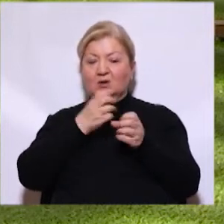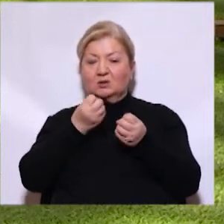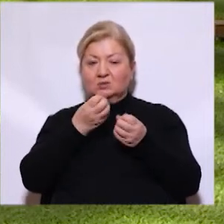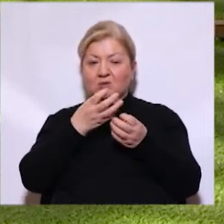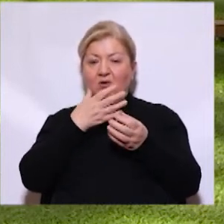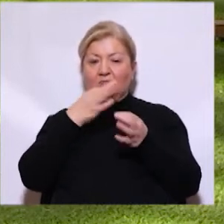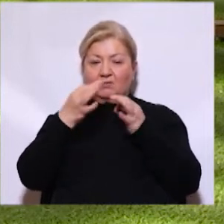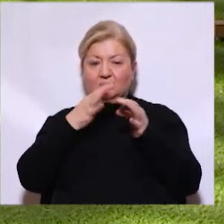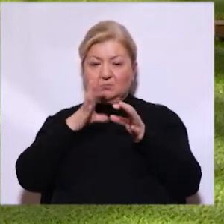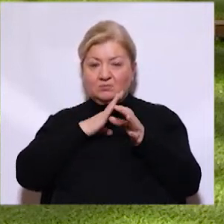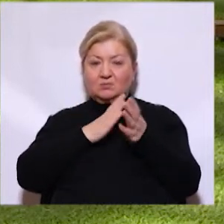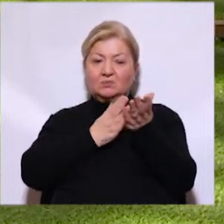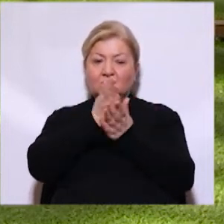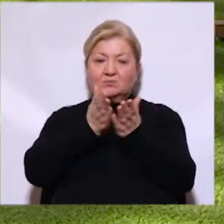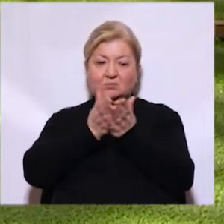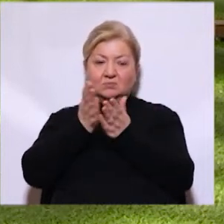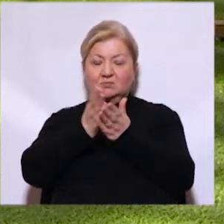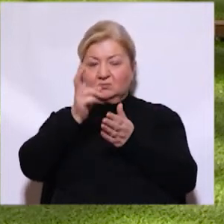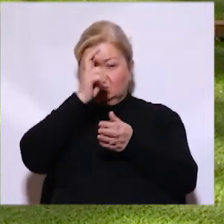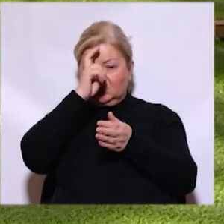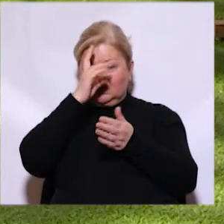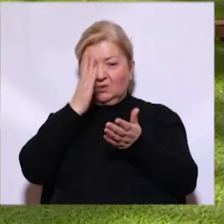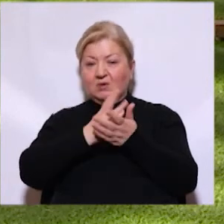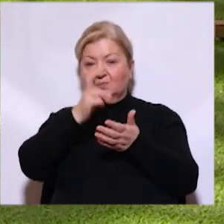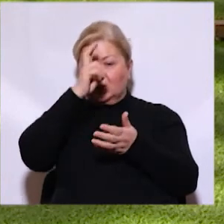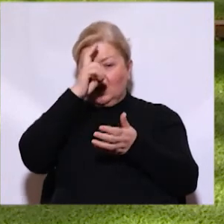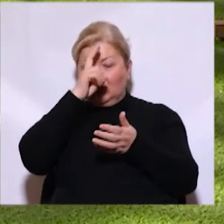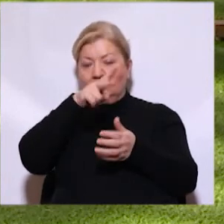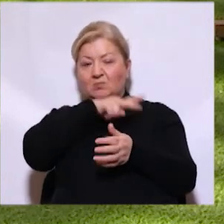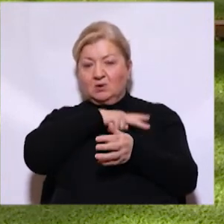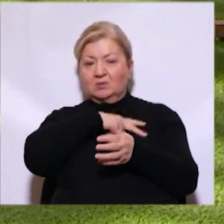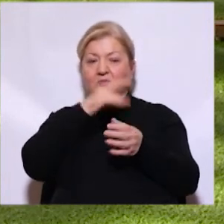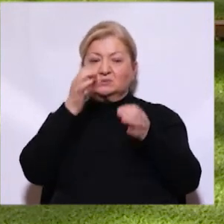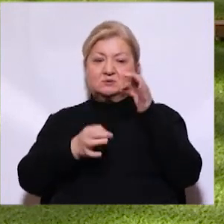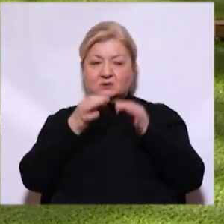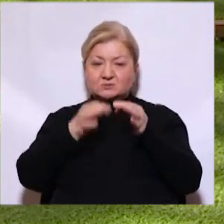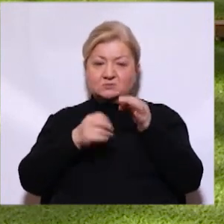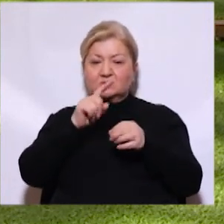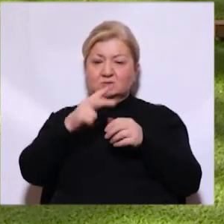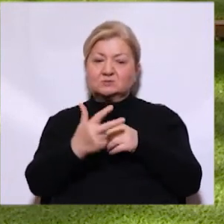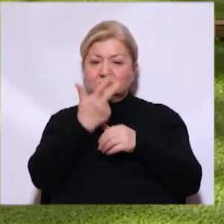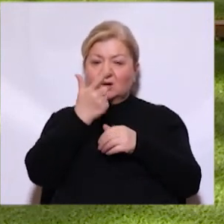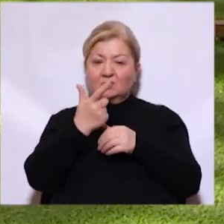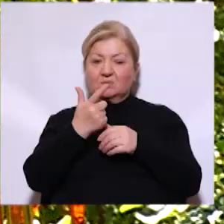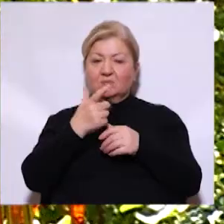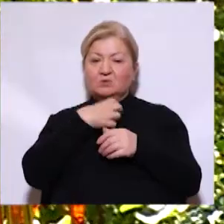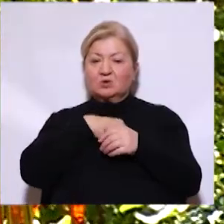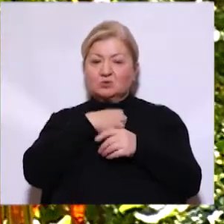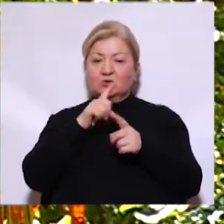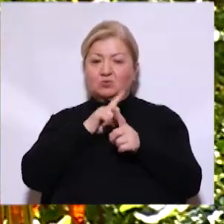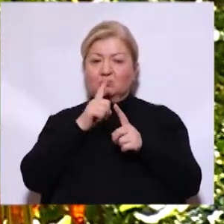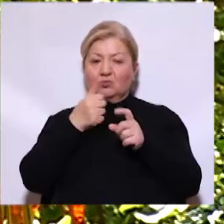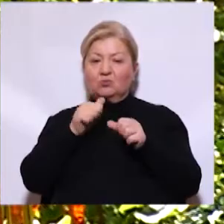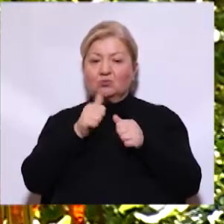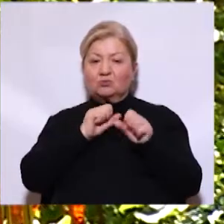ხო, აღმასრულებელი ხელისუფლება, ანუ მთავრობა, პარლამენტი, სასამართლო და რამდენ მნიშვნელოვანია ამ სამ შორის ბალანსი, ხო,